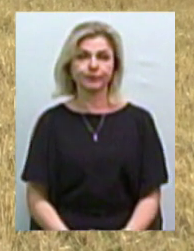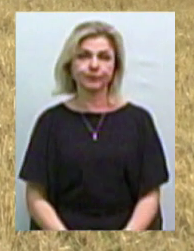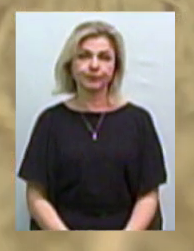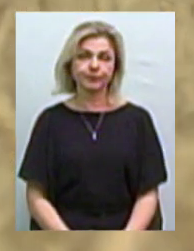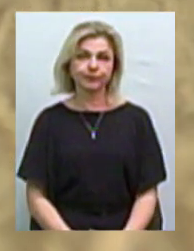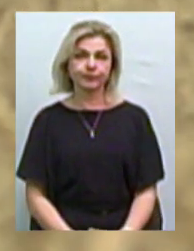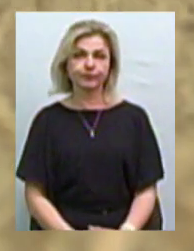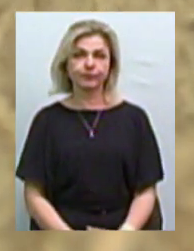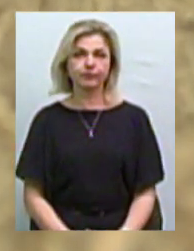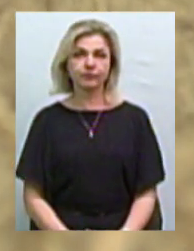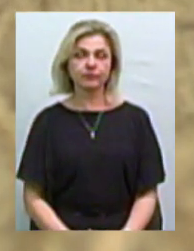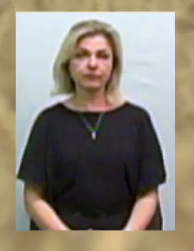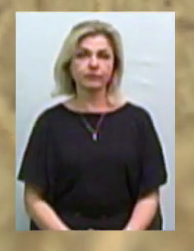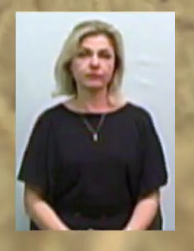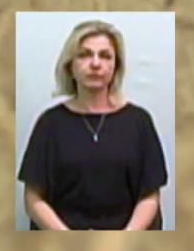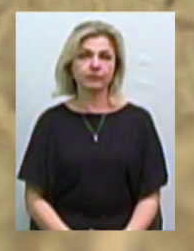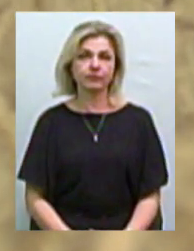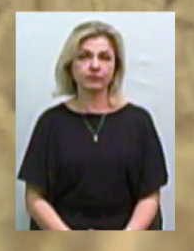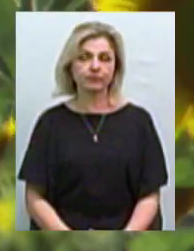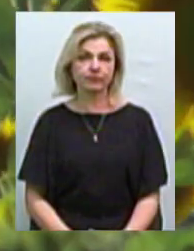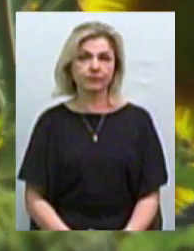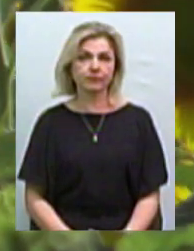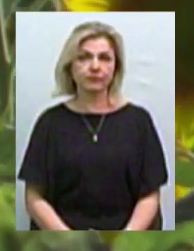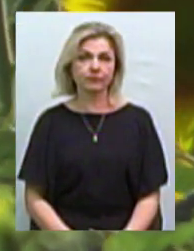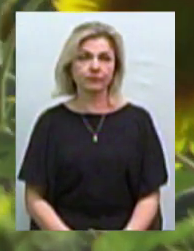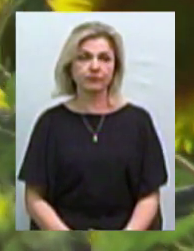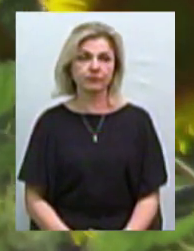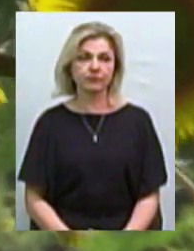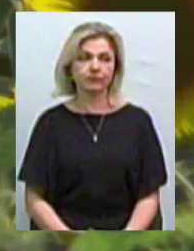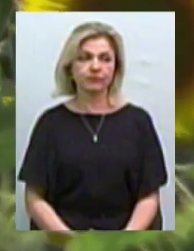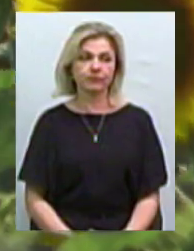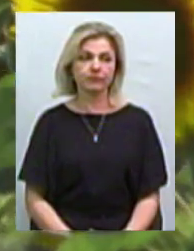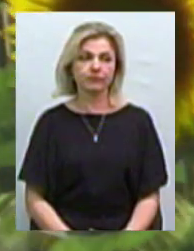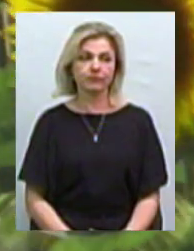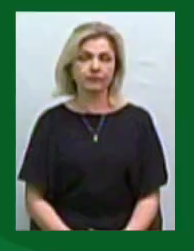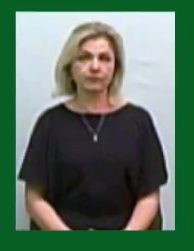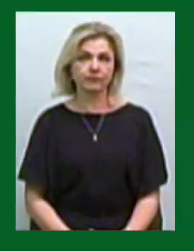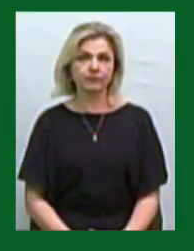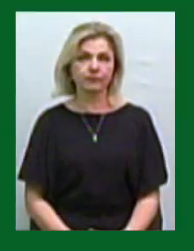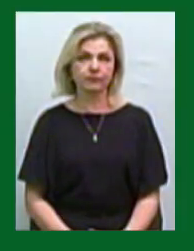Василь Філімон, Сергій Куропятник, Ігор Чорний. Новини на Суспільному. Миколаїв.